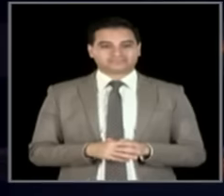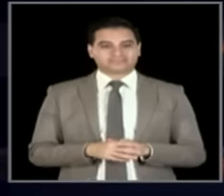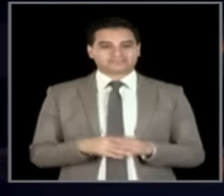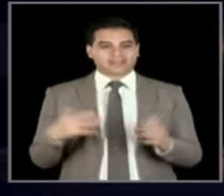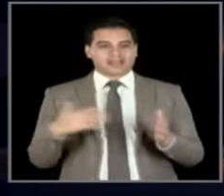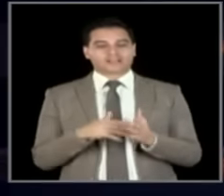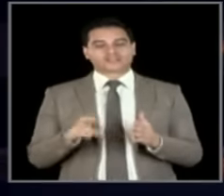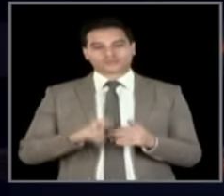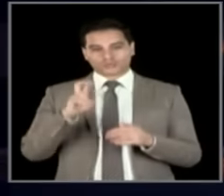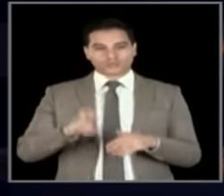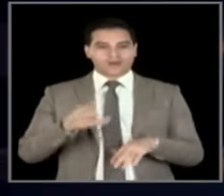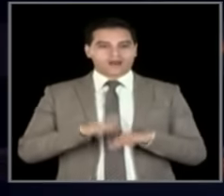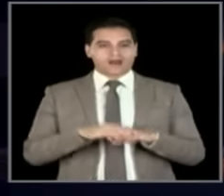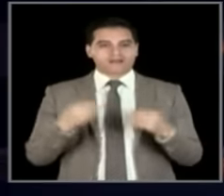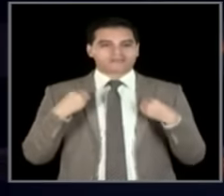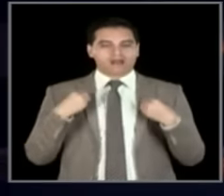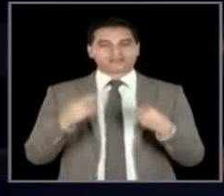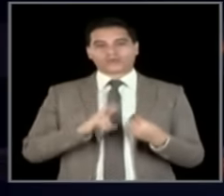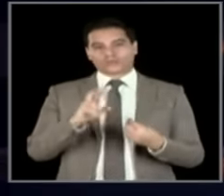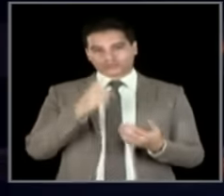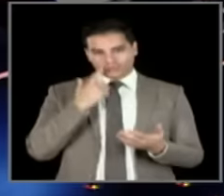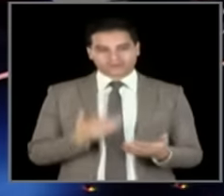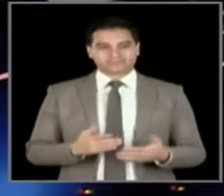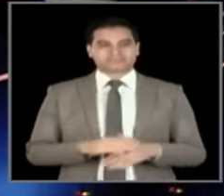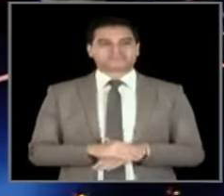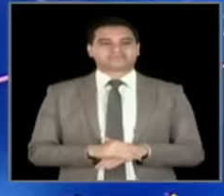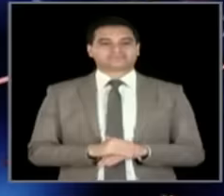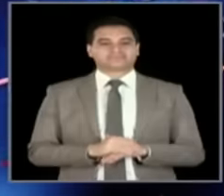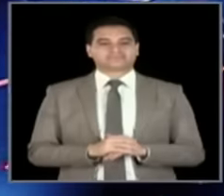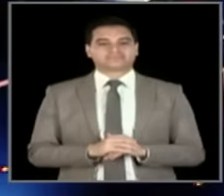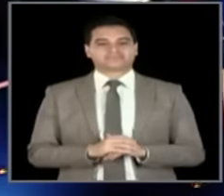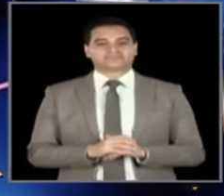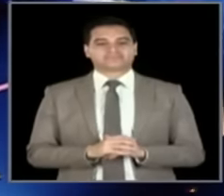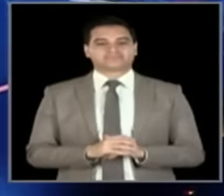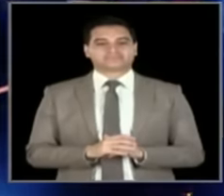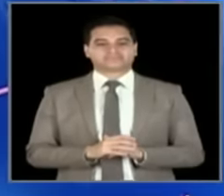آخر سؤال في الحلقة رياضة، والسؤال هو